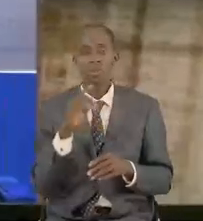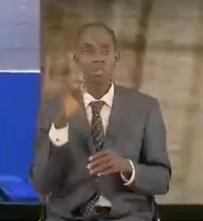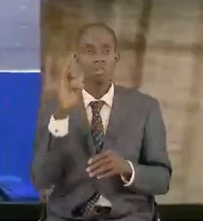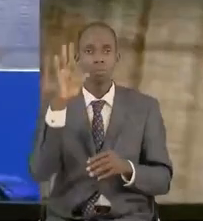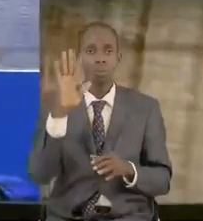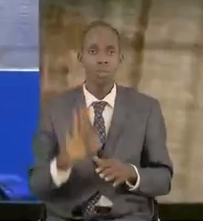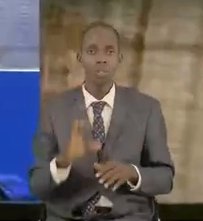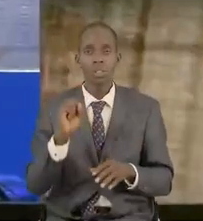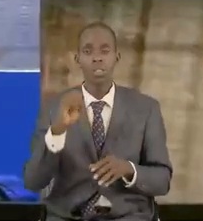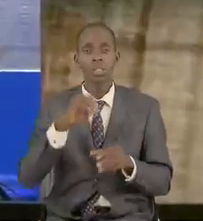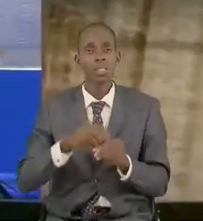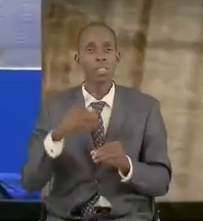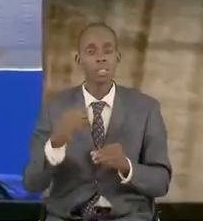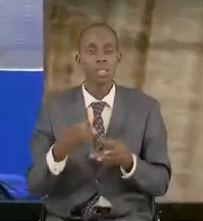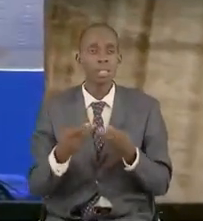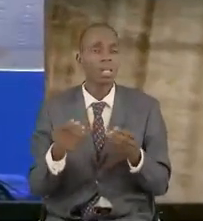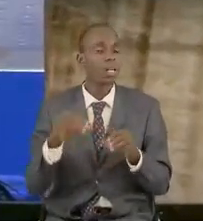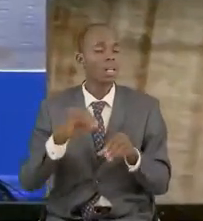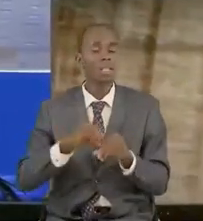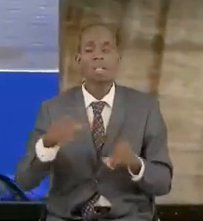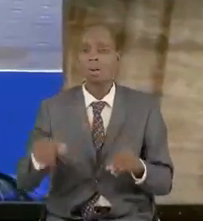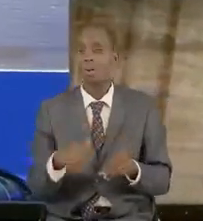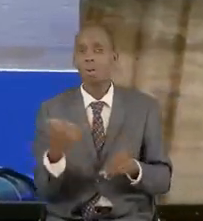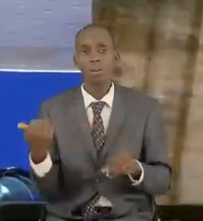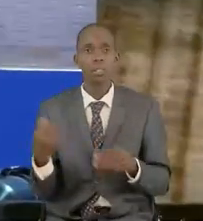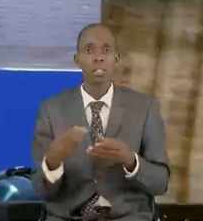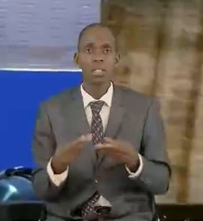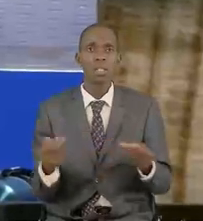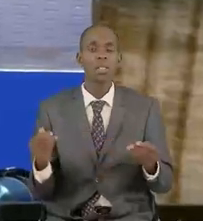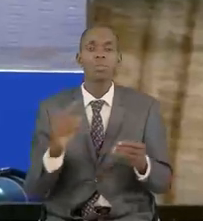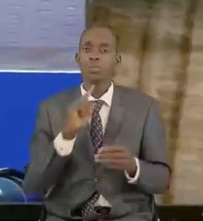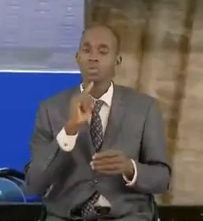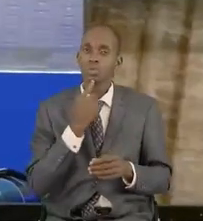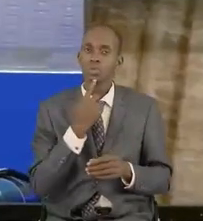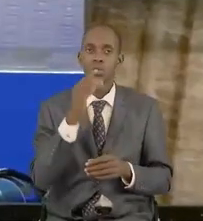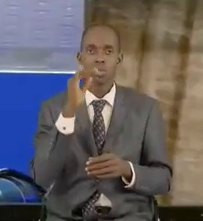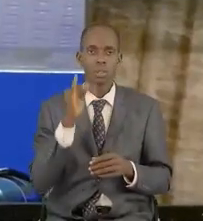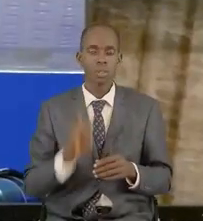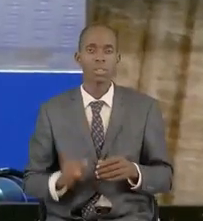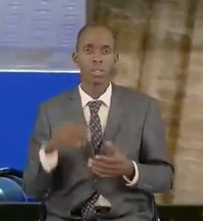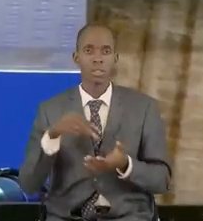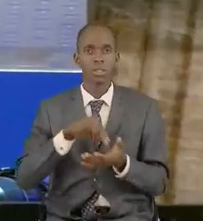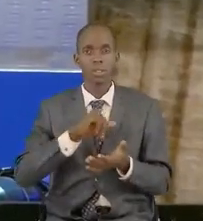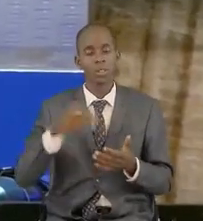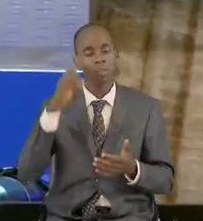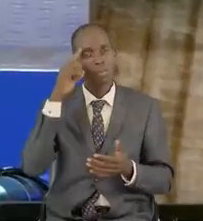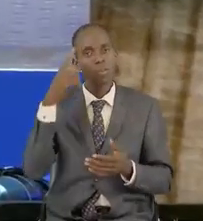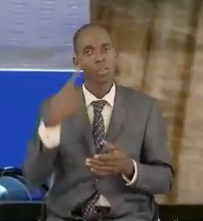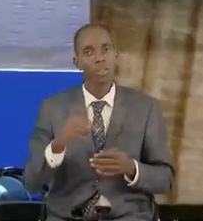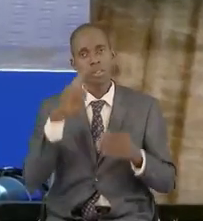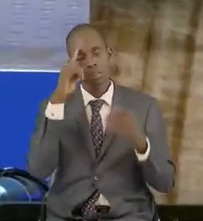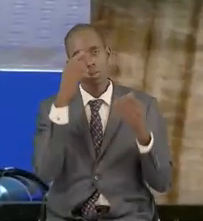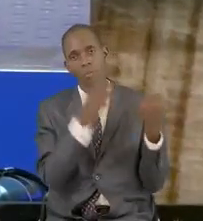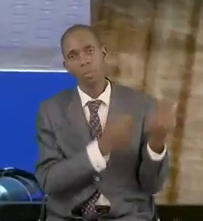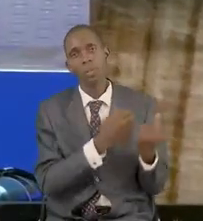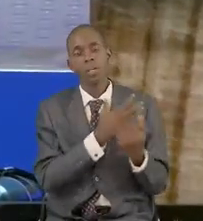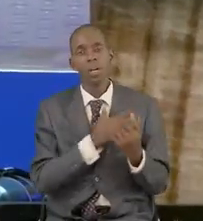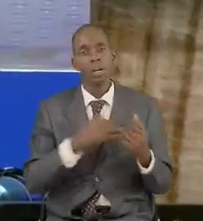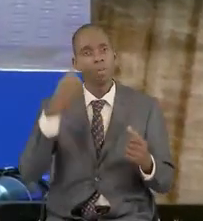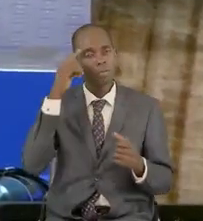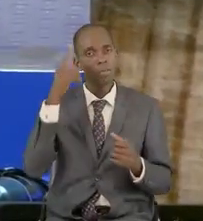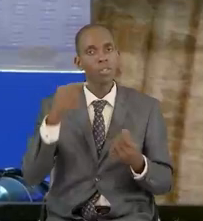contre les faux prélicateurs dans le pays nous combattons avec ferveur pour la